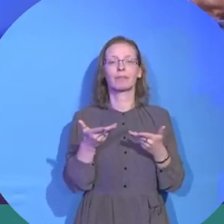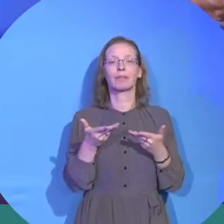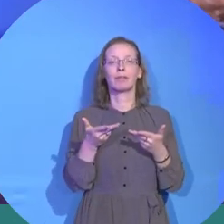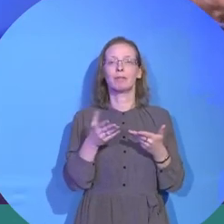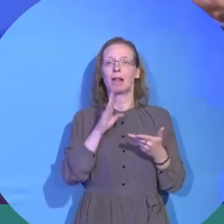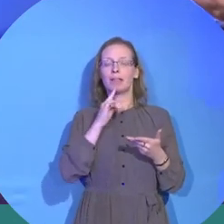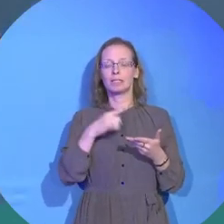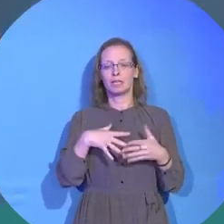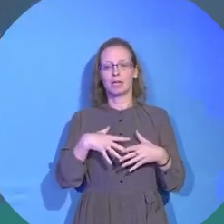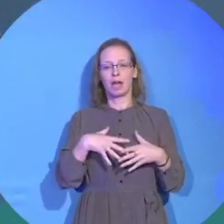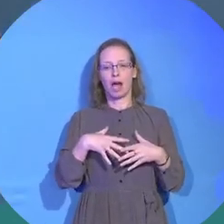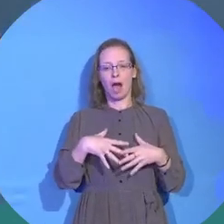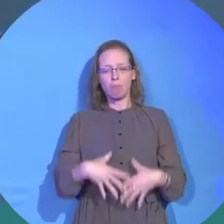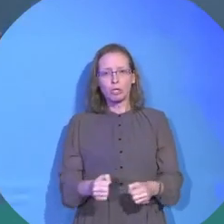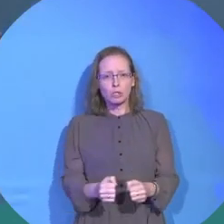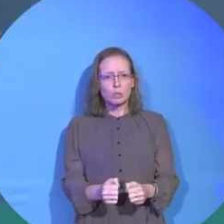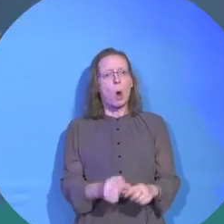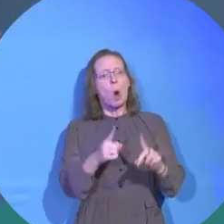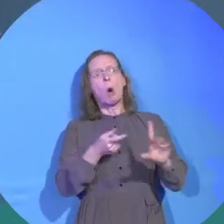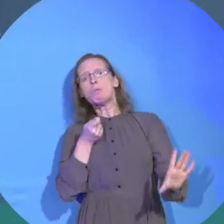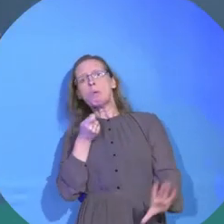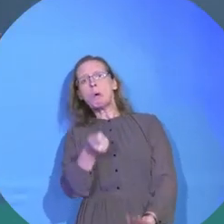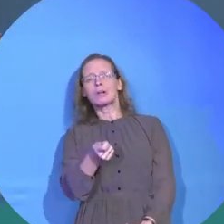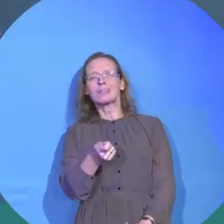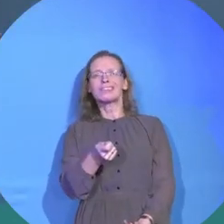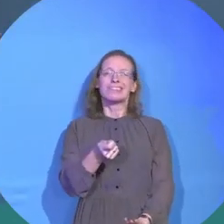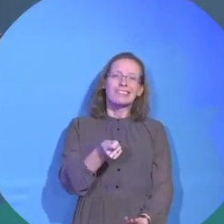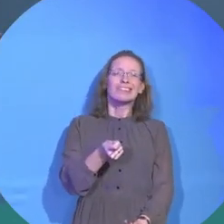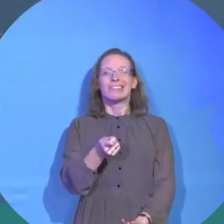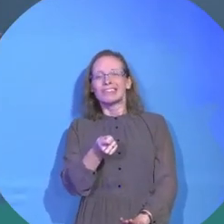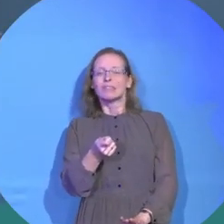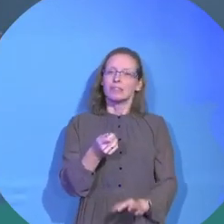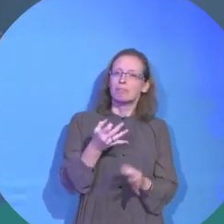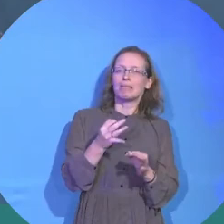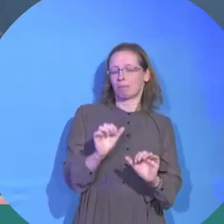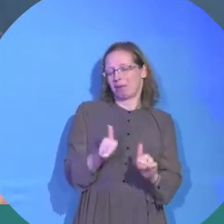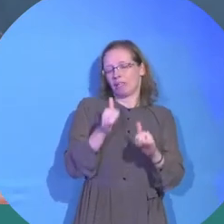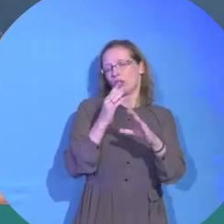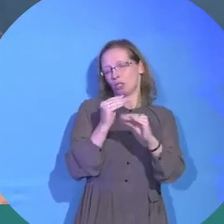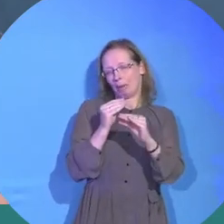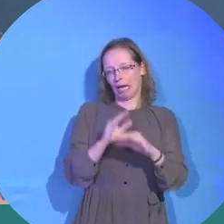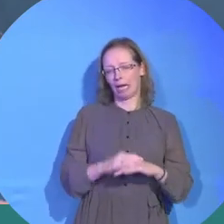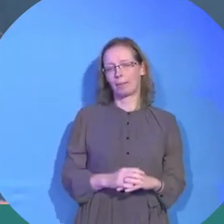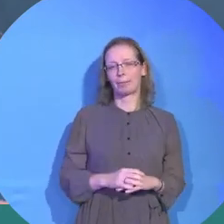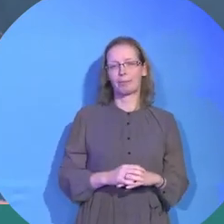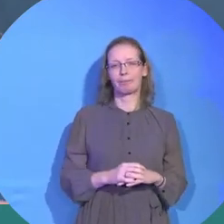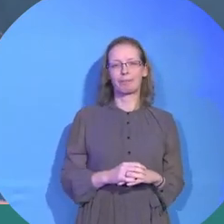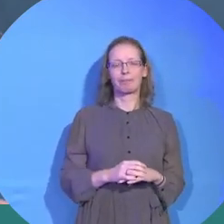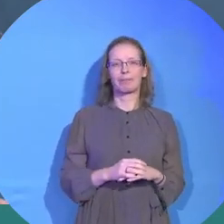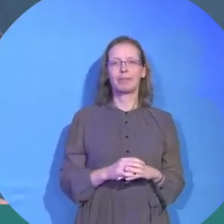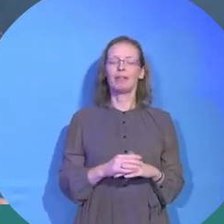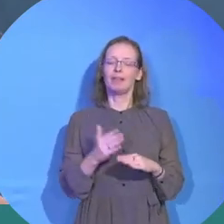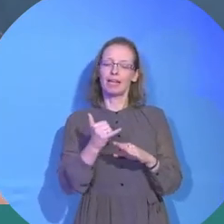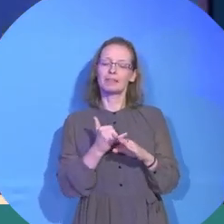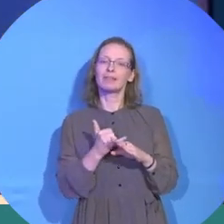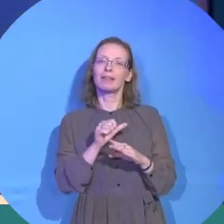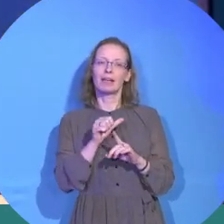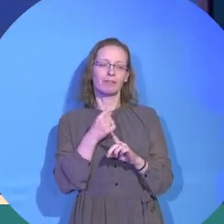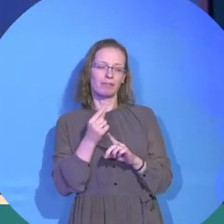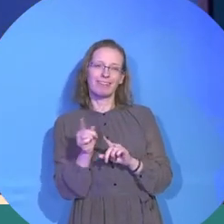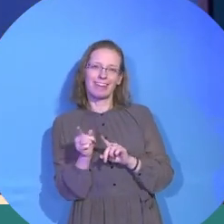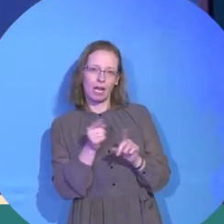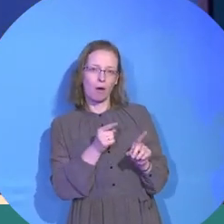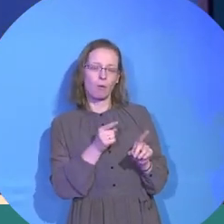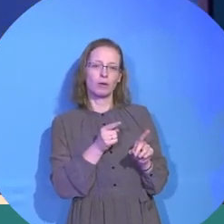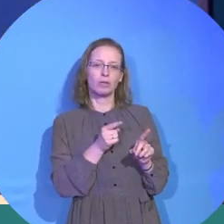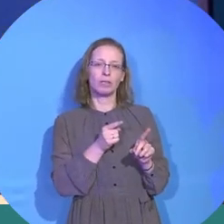moord. Ja, dat is niet de beste opening voor een gesprek. Nee, is helemaal duidelijk. Ik wil tot slot, Adrianne, wil ik nog eventjes naar jou toe gaan. Want vrij aan